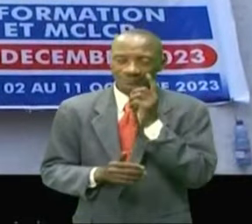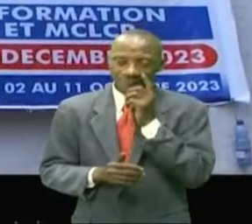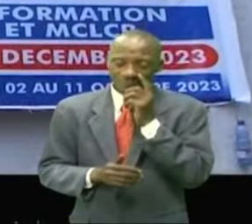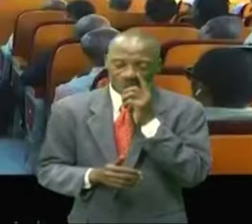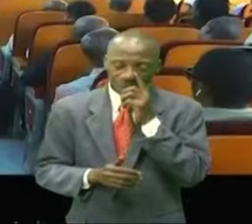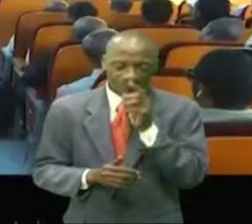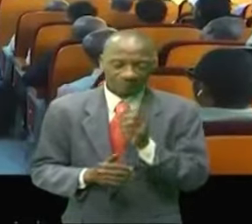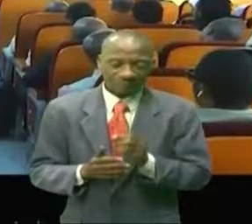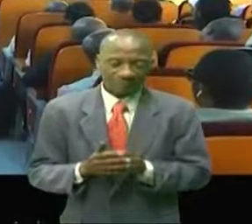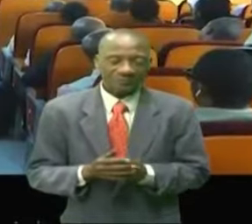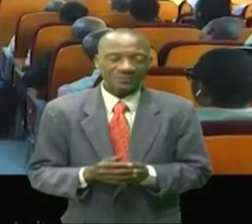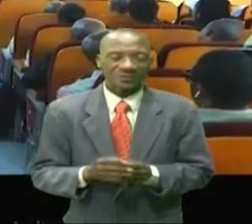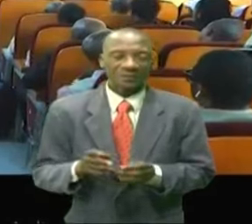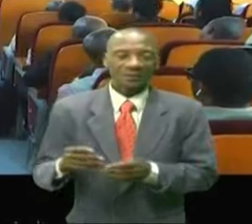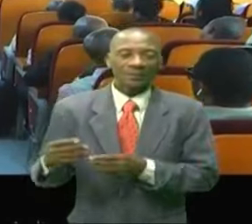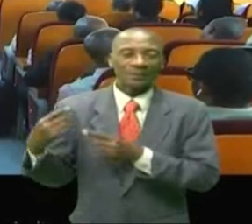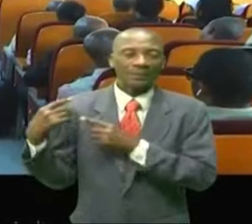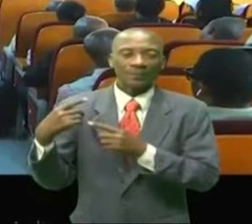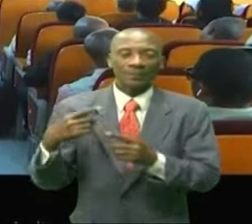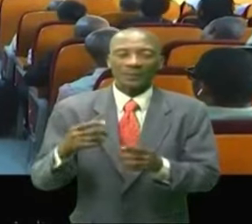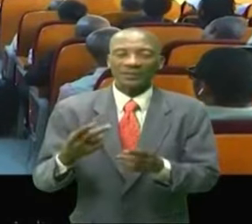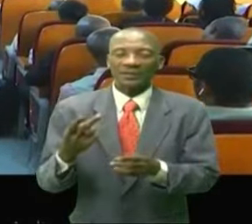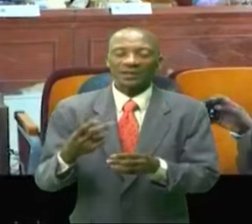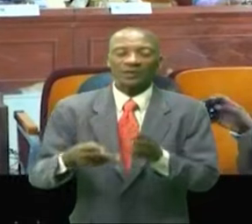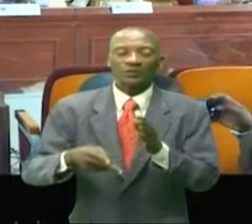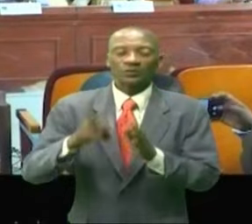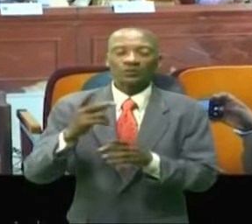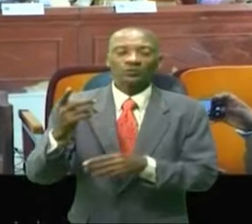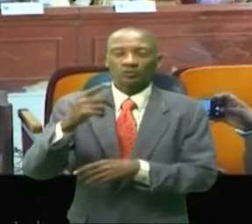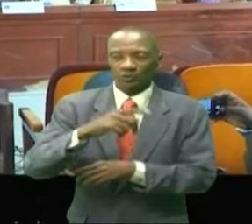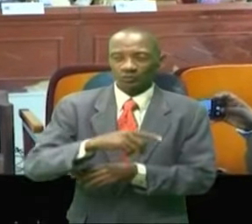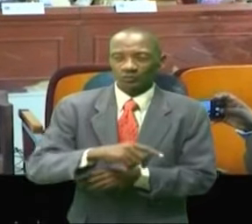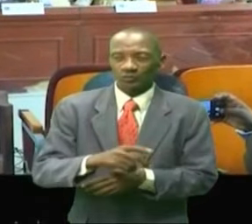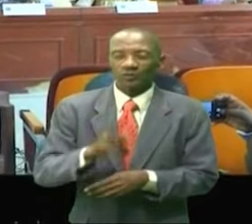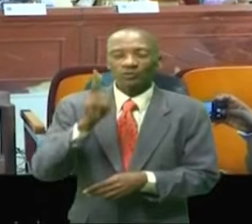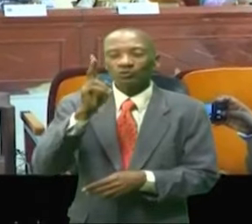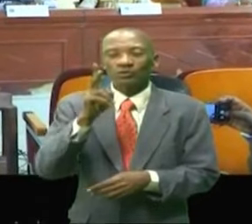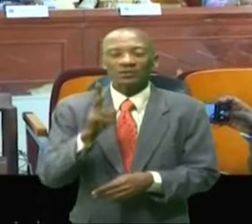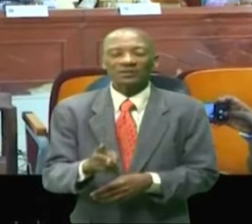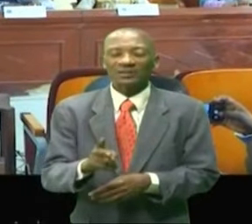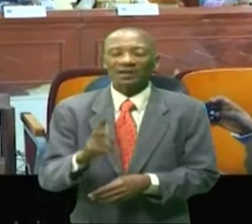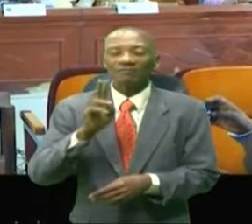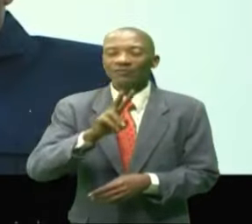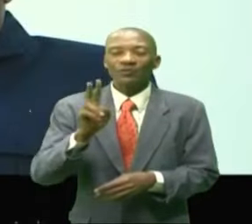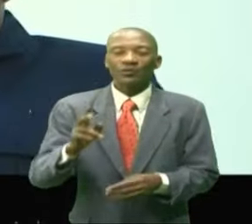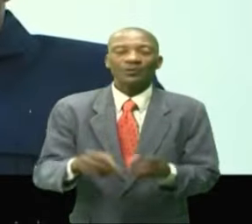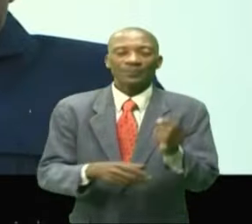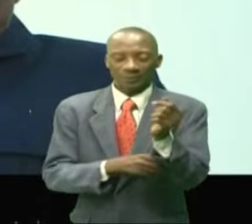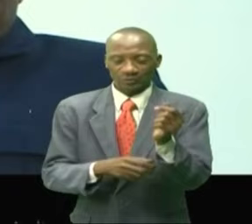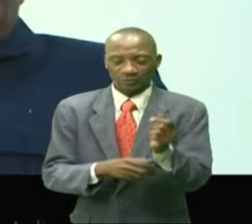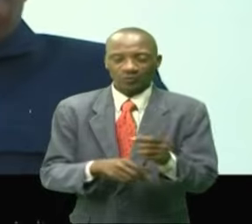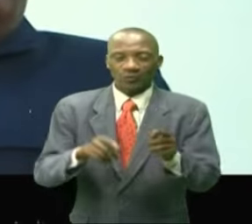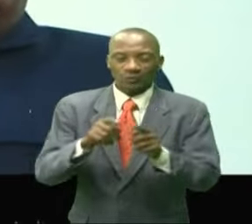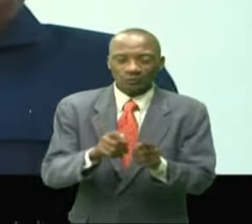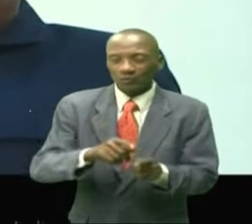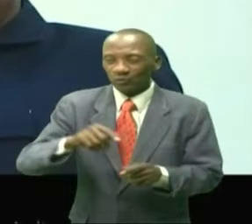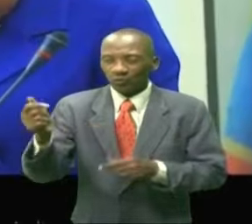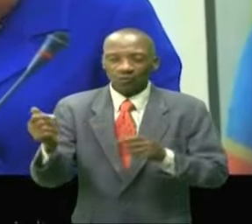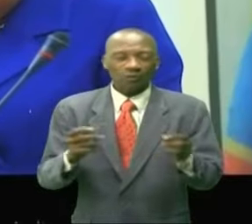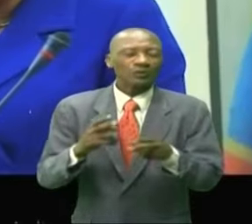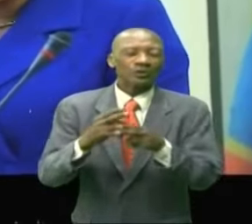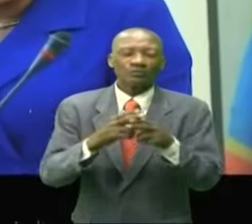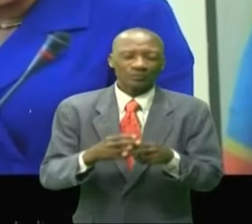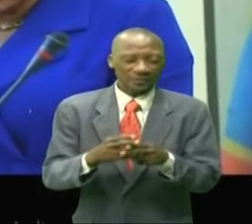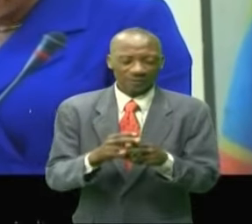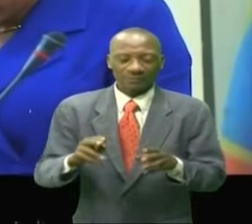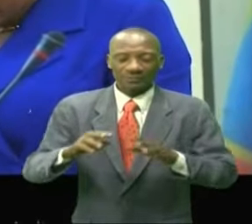Pendant 10 jours, 221 participants, tous agents de la Commission électorale nationale indépendante, ont suivi 21 modules